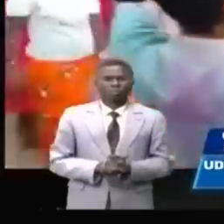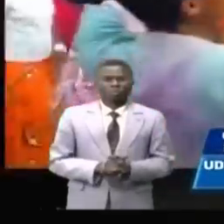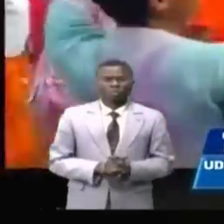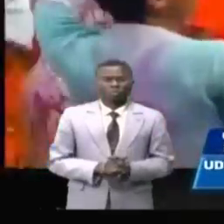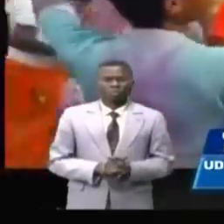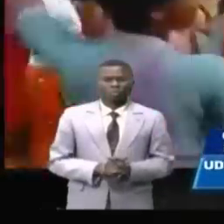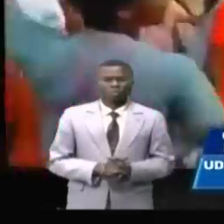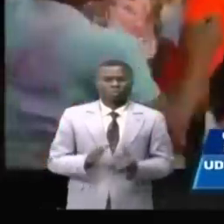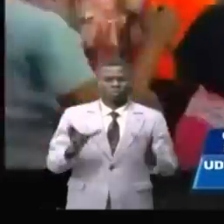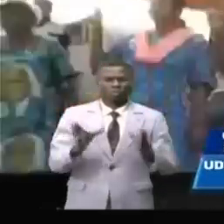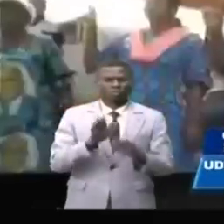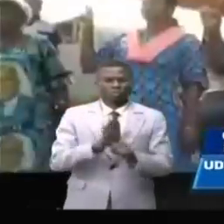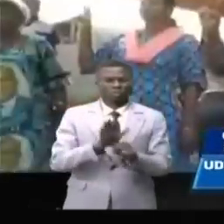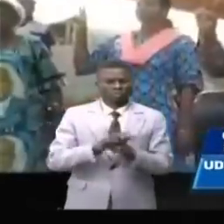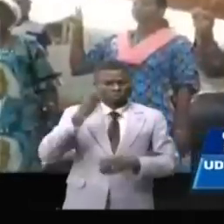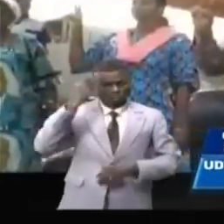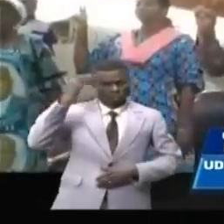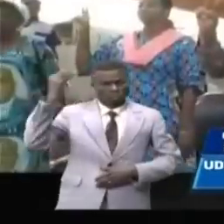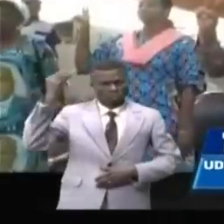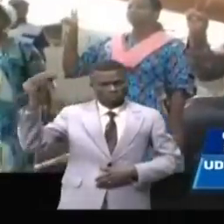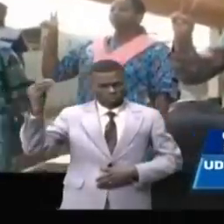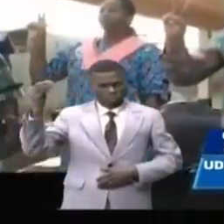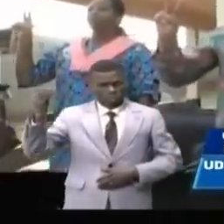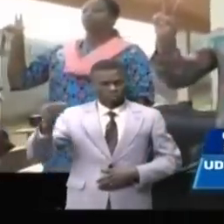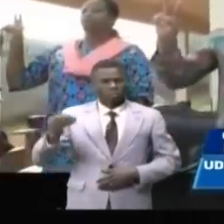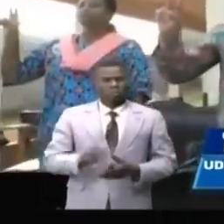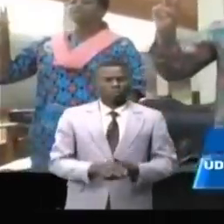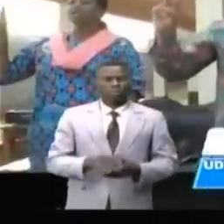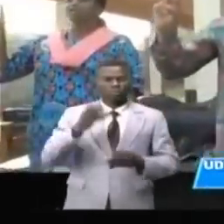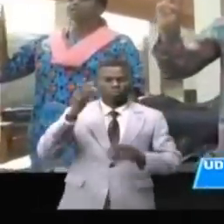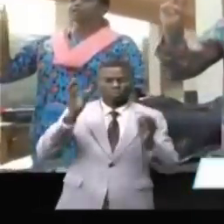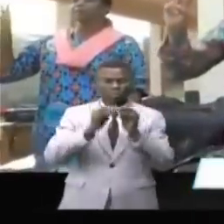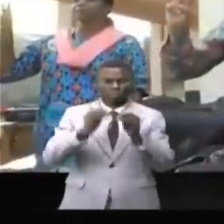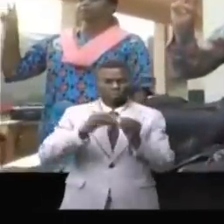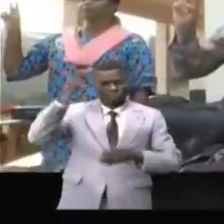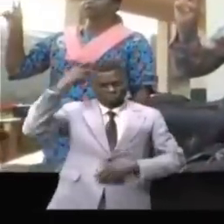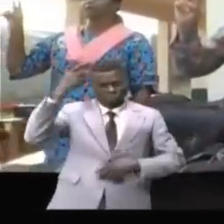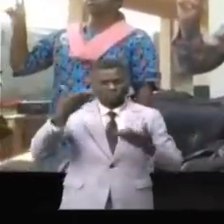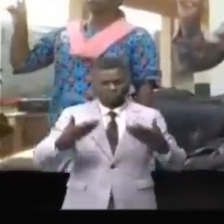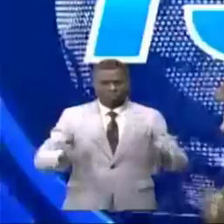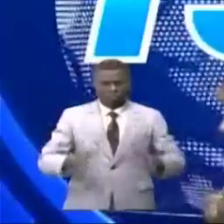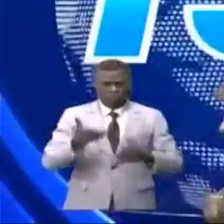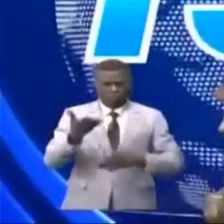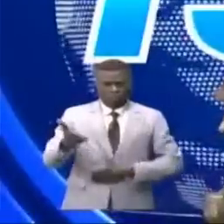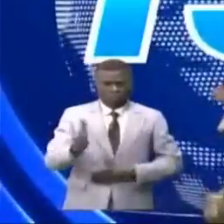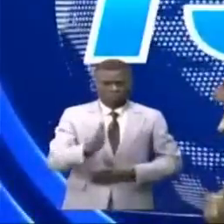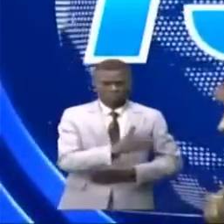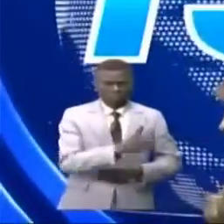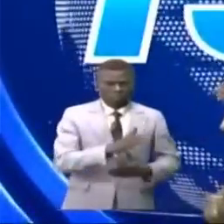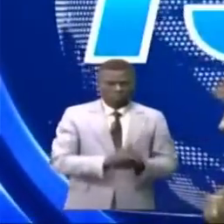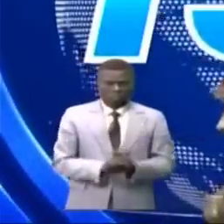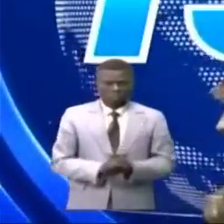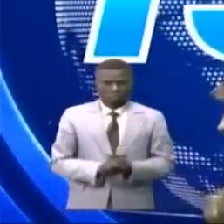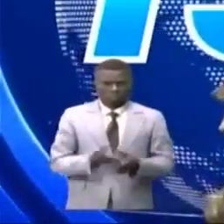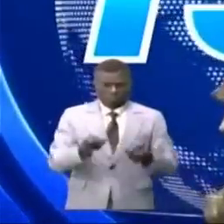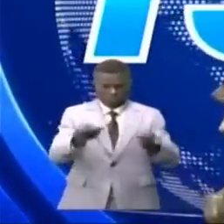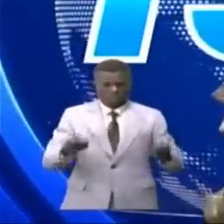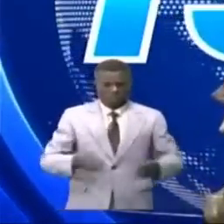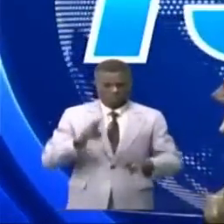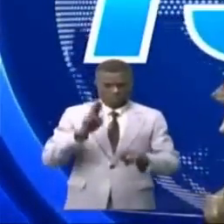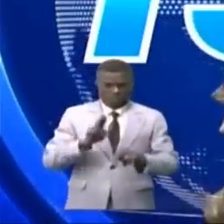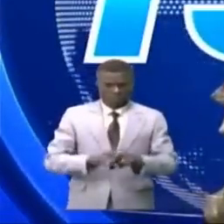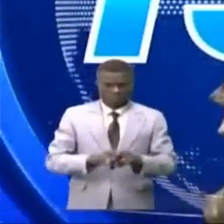signe d'espoir et d'unité retrouvée que cette matinée politique s'est clôturée. Le site qui abrite